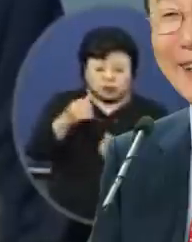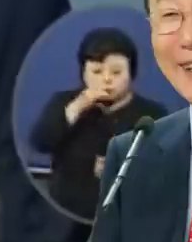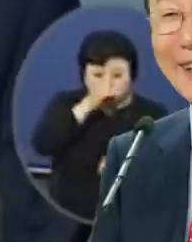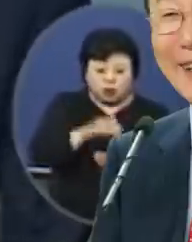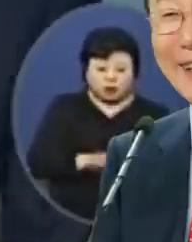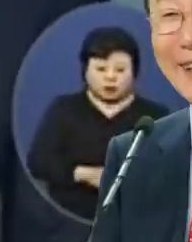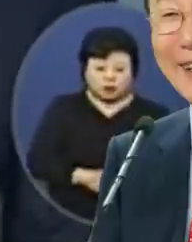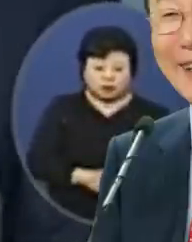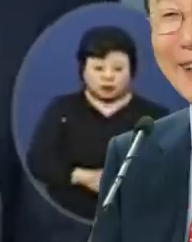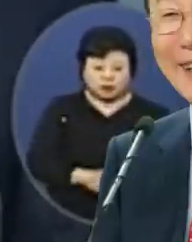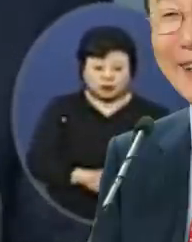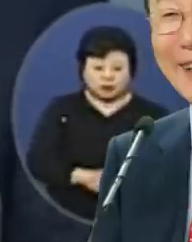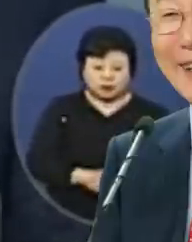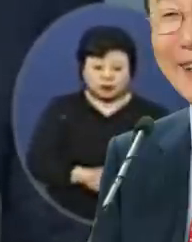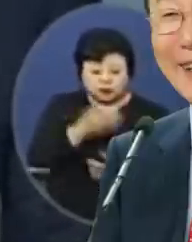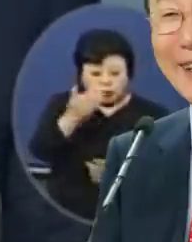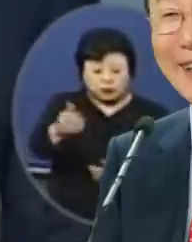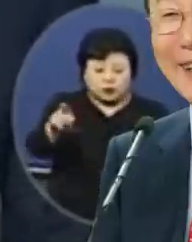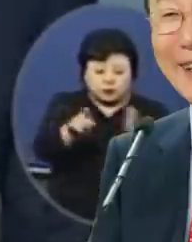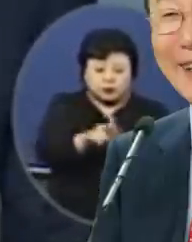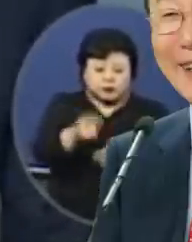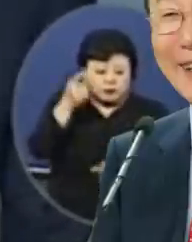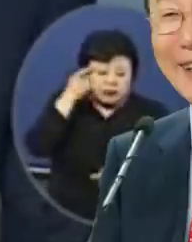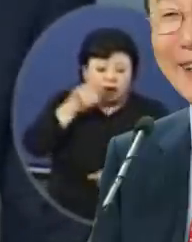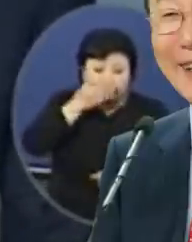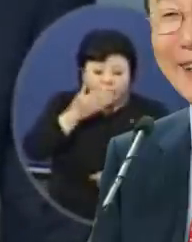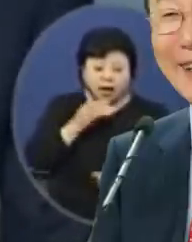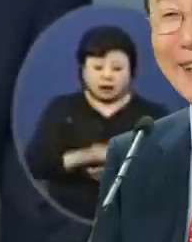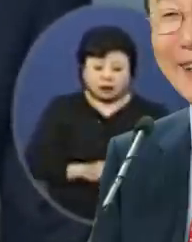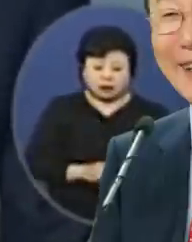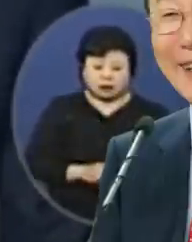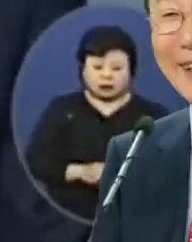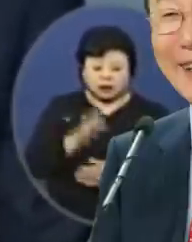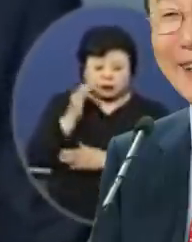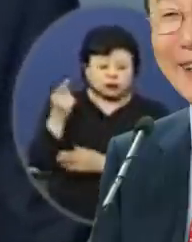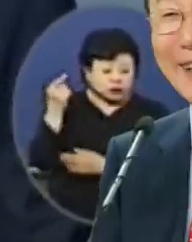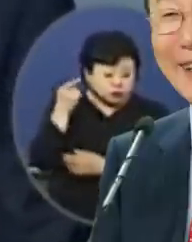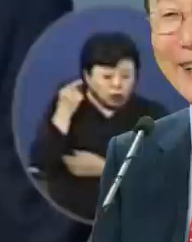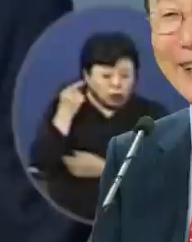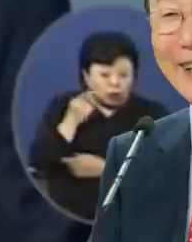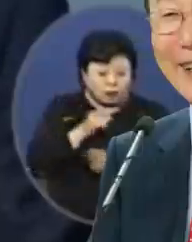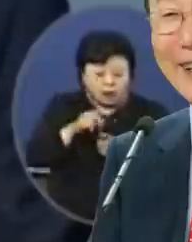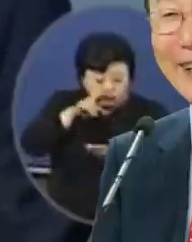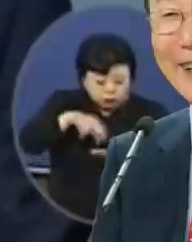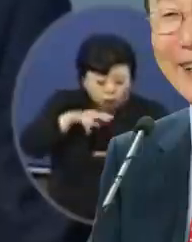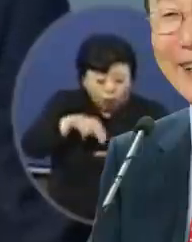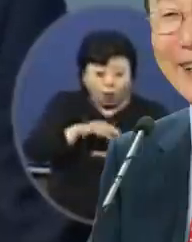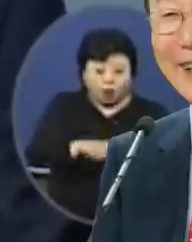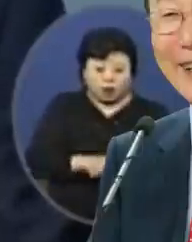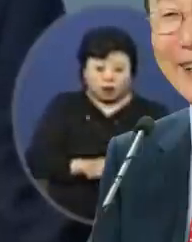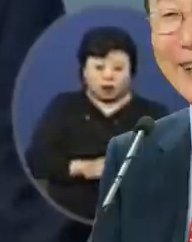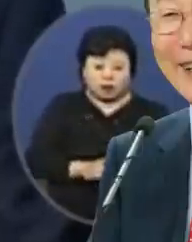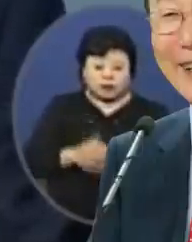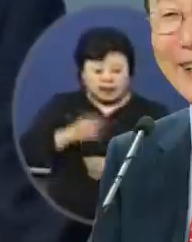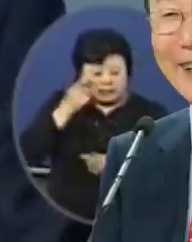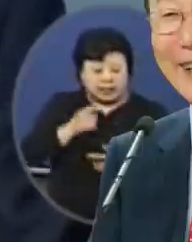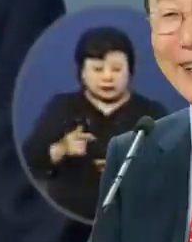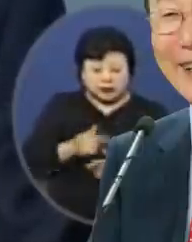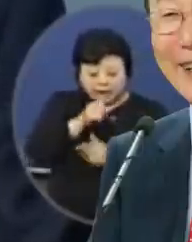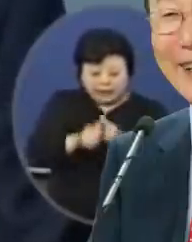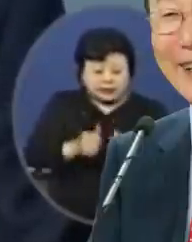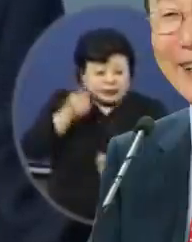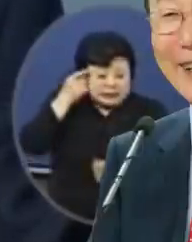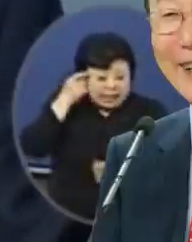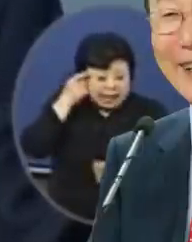것입니다. 여러분은 믿음의 생각을 할 수 있는 것은 설교를 듣거니 성경을 읽거니 해서 내 생각이 아닌